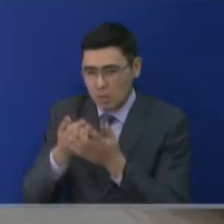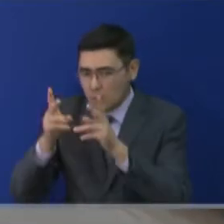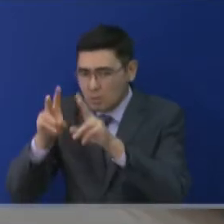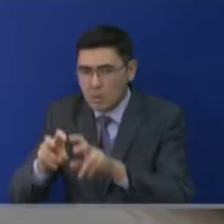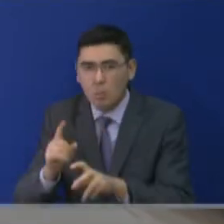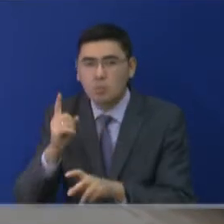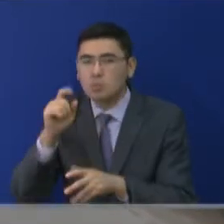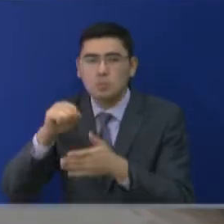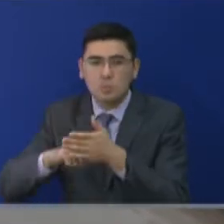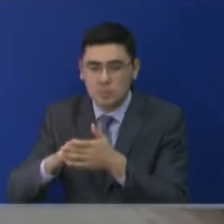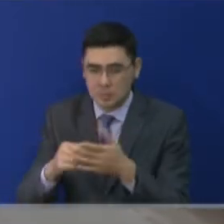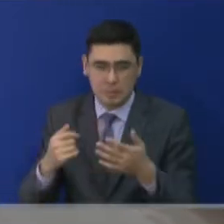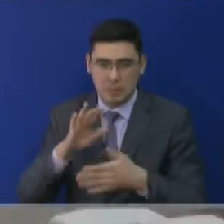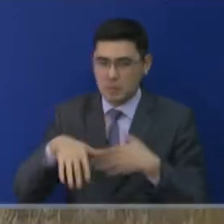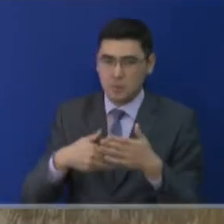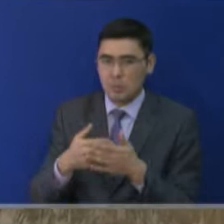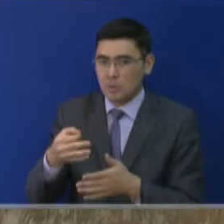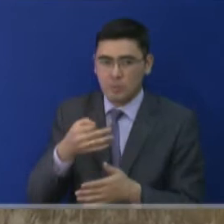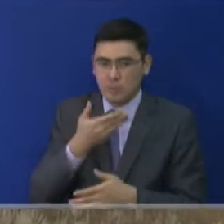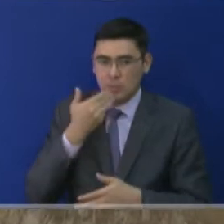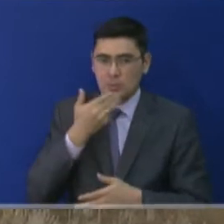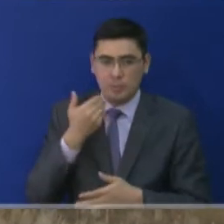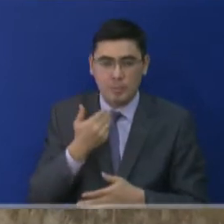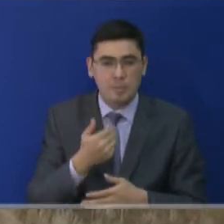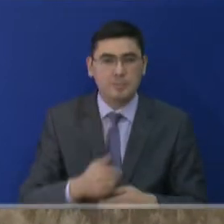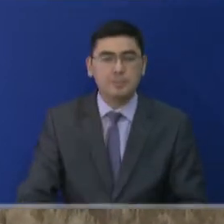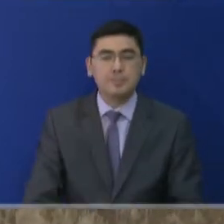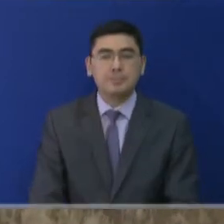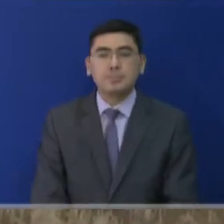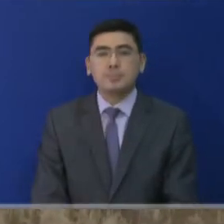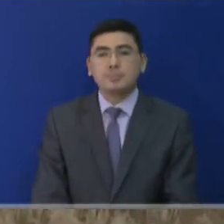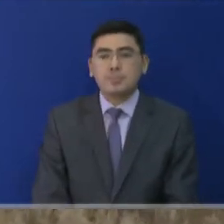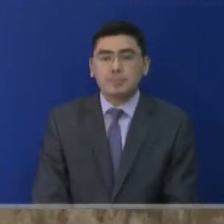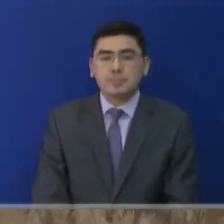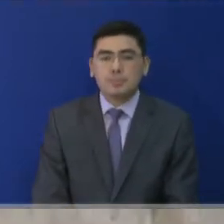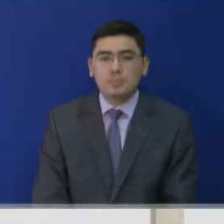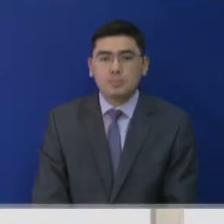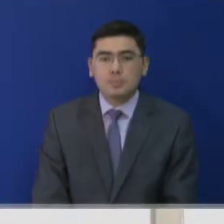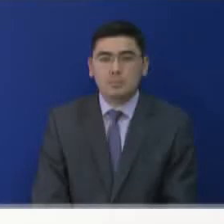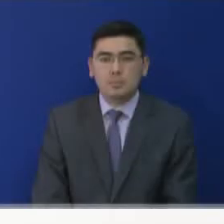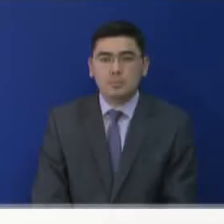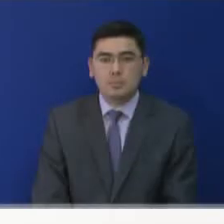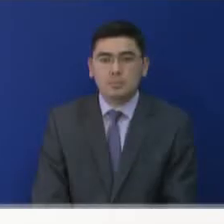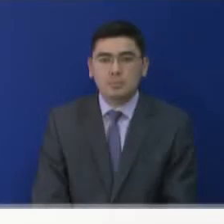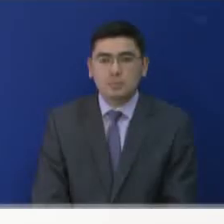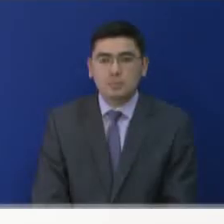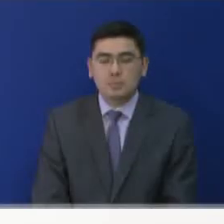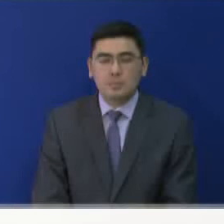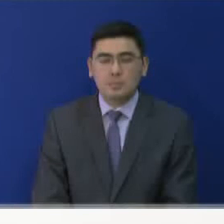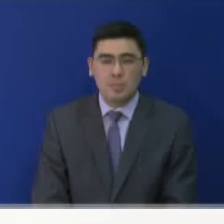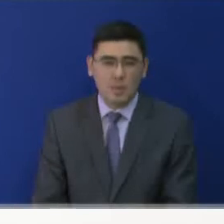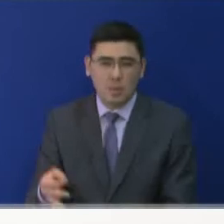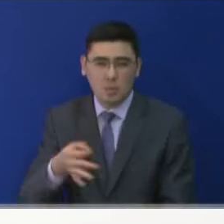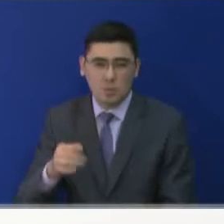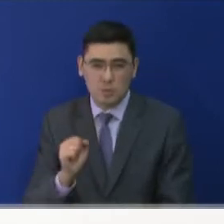марқұмның денесі жер қойнына тапсырылды. Арсыл Мадвасова, Берік Көшербаев, Нұржан Қалекенов. Облыс